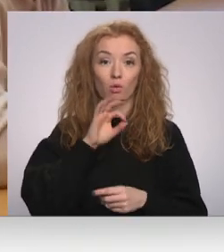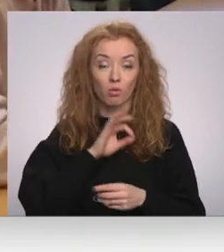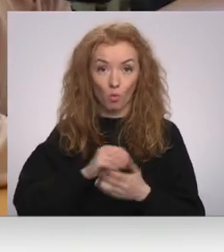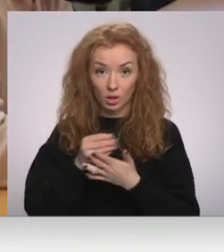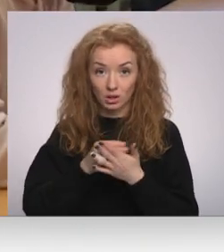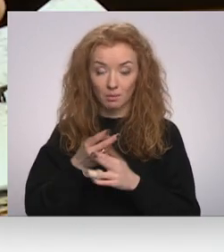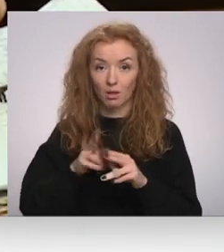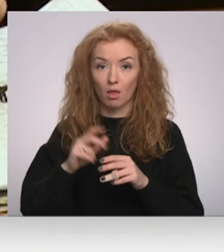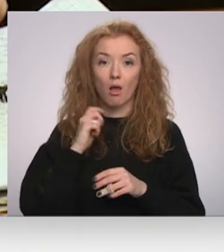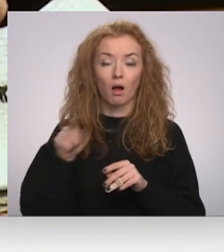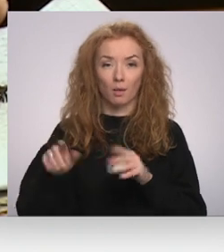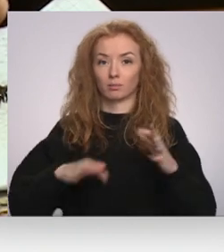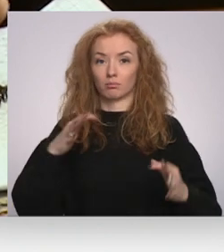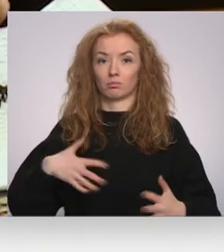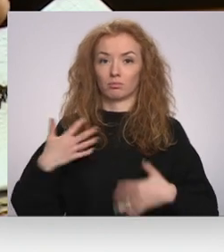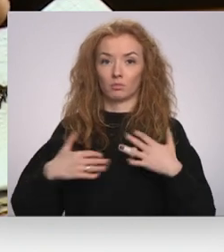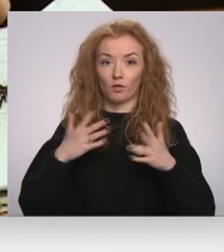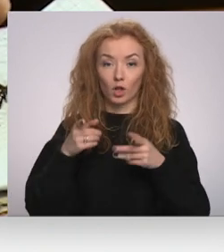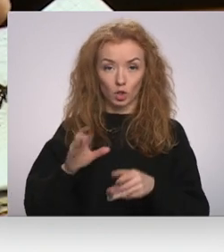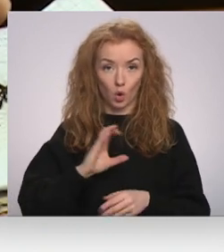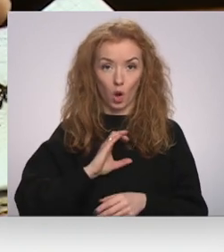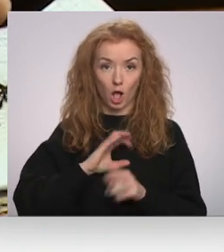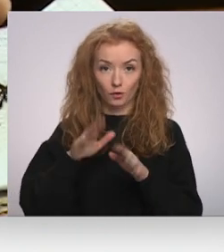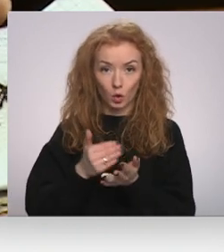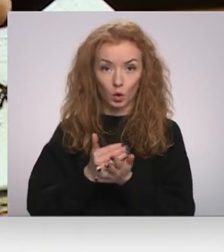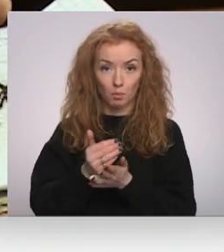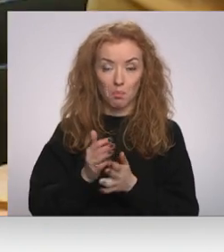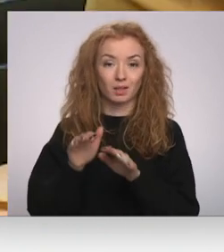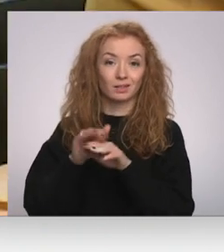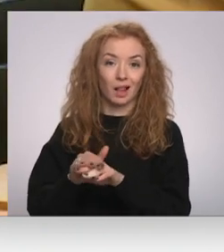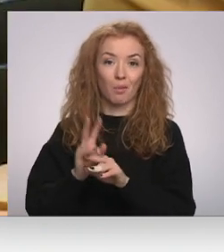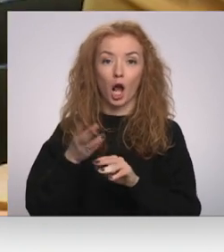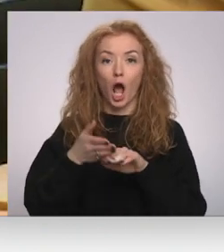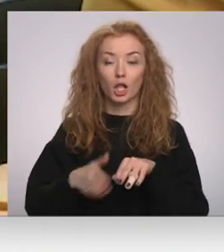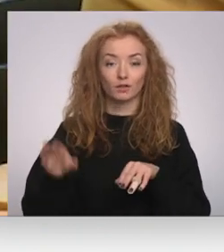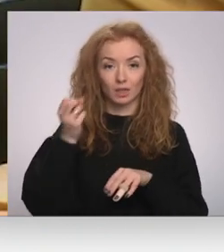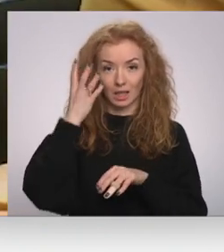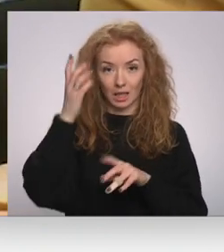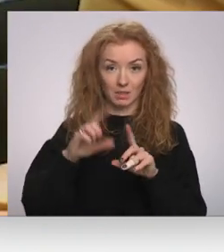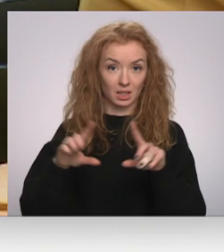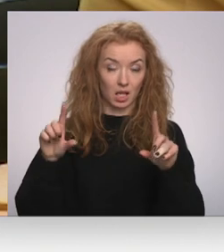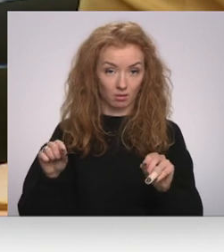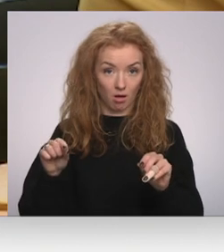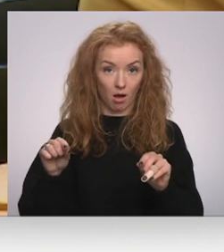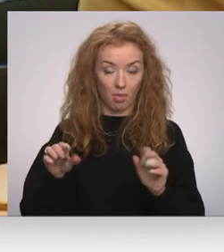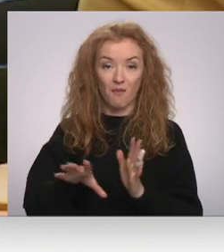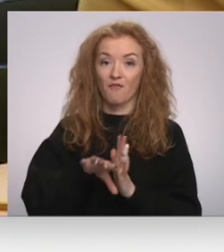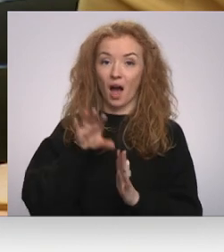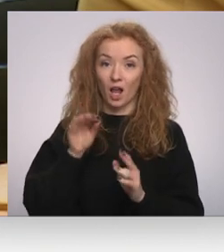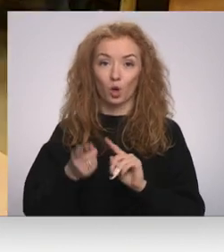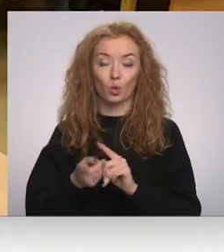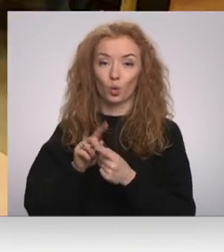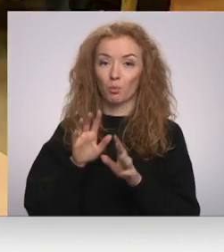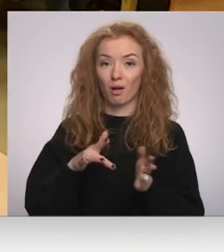radās satraukums, vai agrobiznesa koledža drīkstēs turpmāk palikt kā atsevišķa izglītības iestāde. Variantu kļūt par